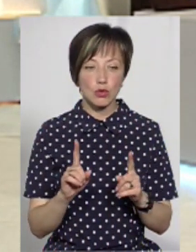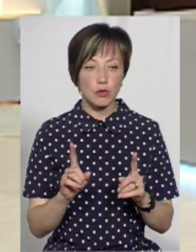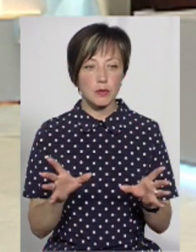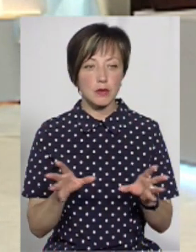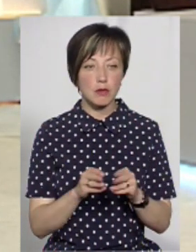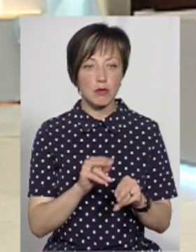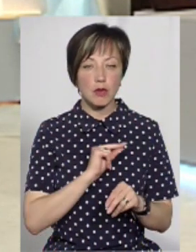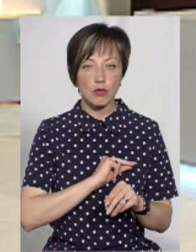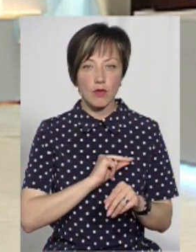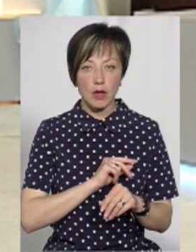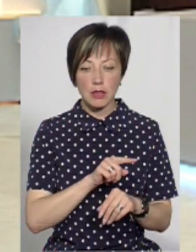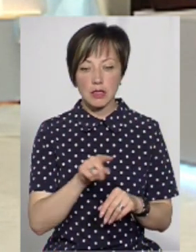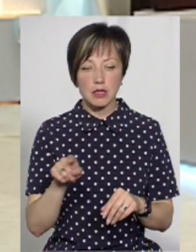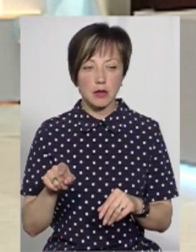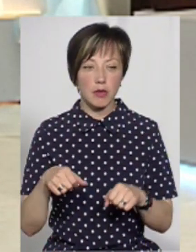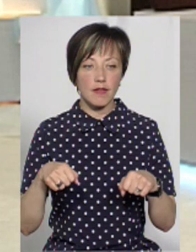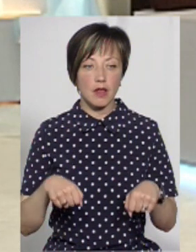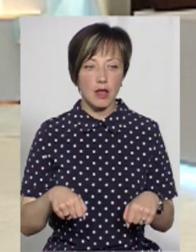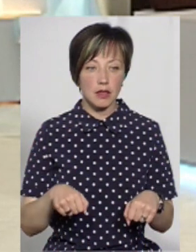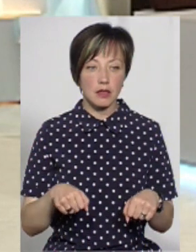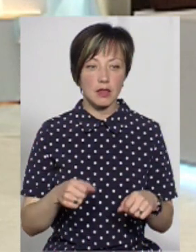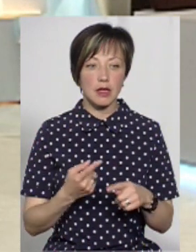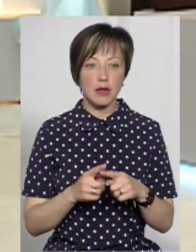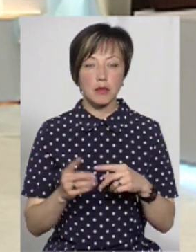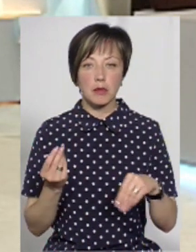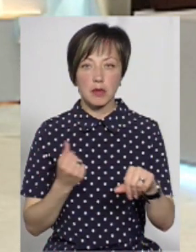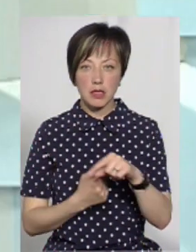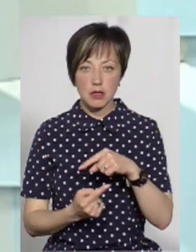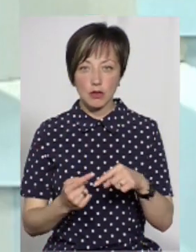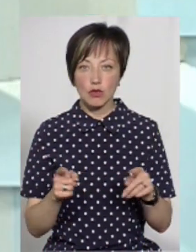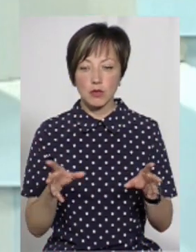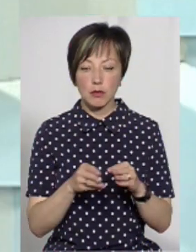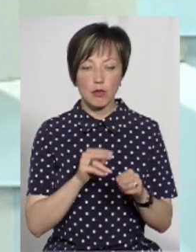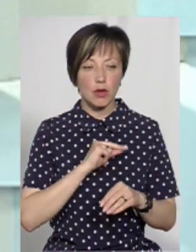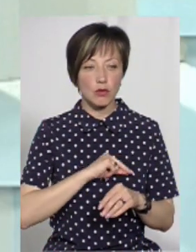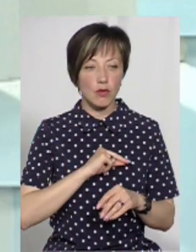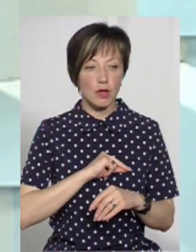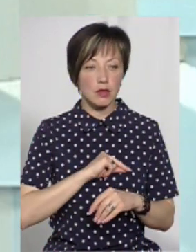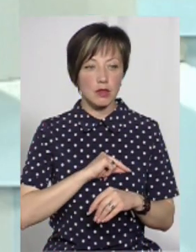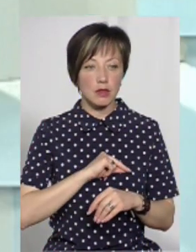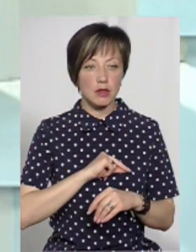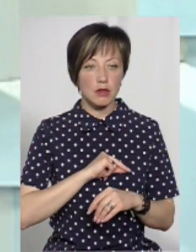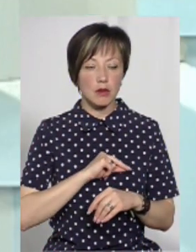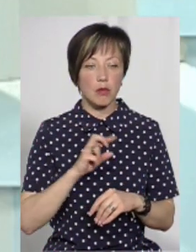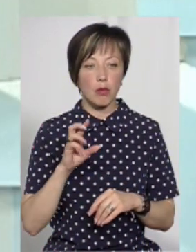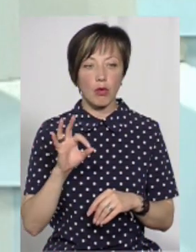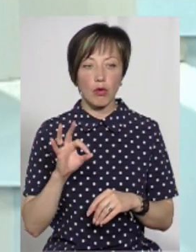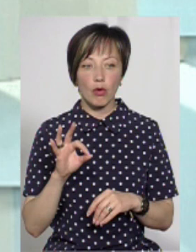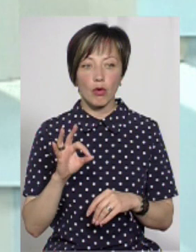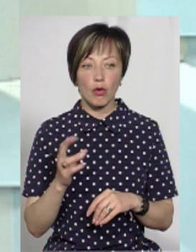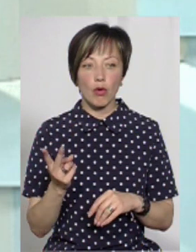якось співпрацювати з ними, влада і як цей бізнес ми їх називаємо, для того, щоб співпрацювати. Бо